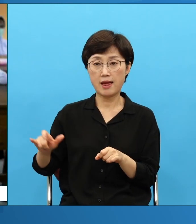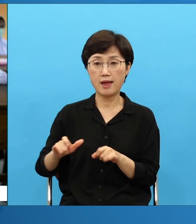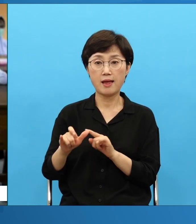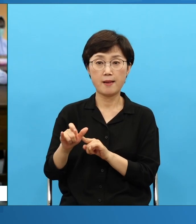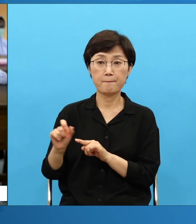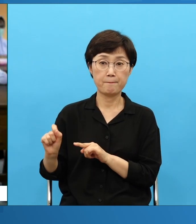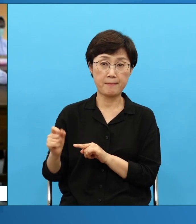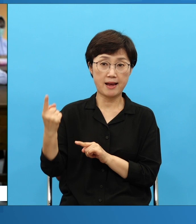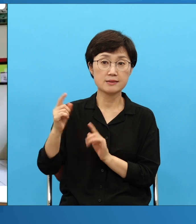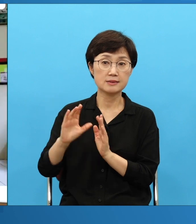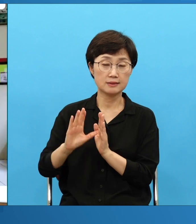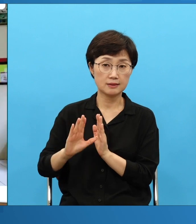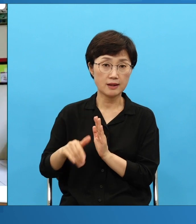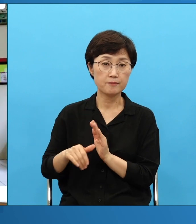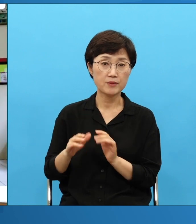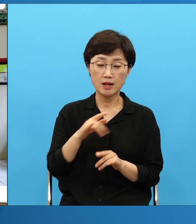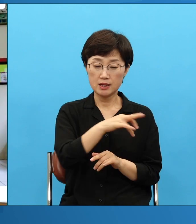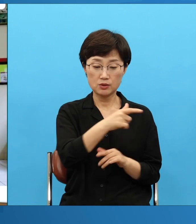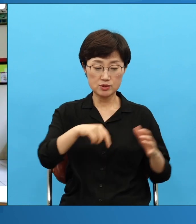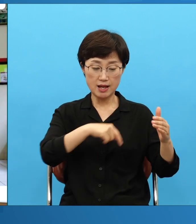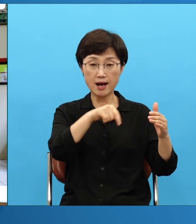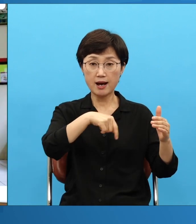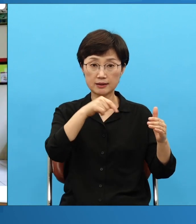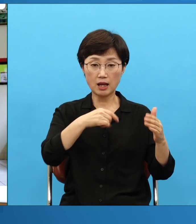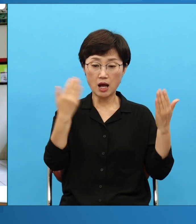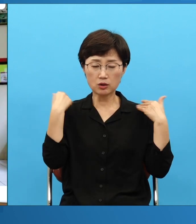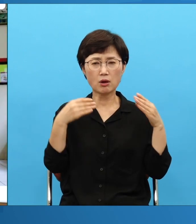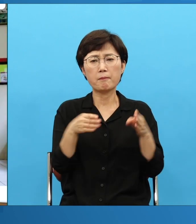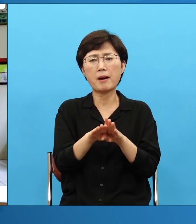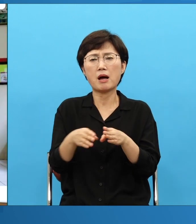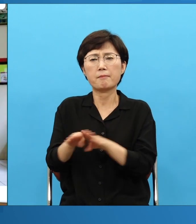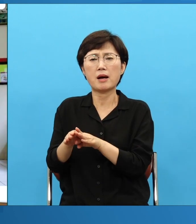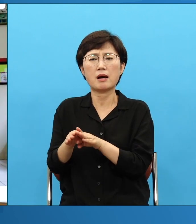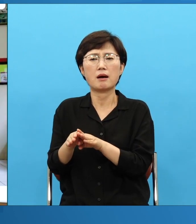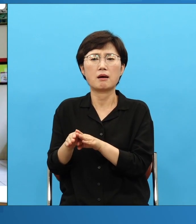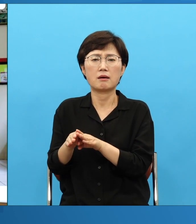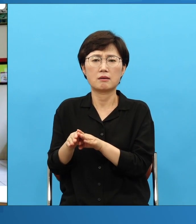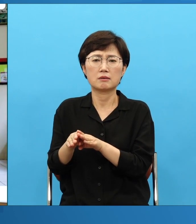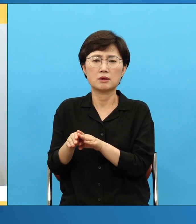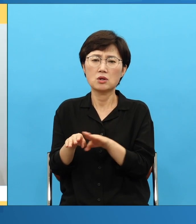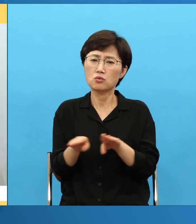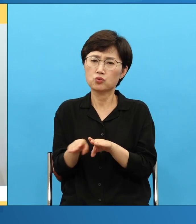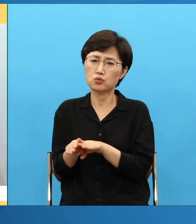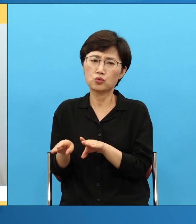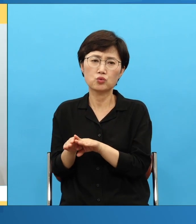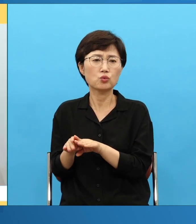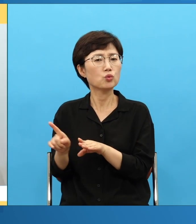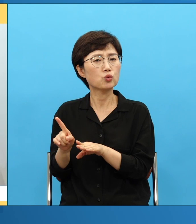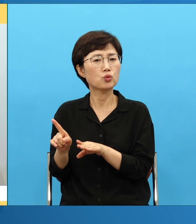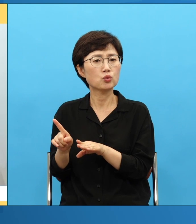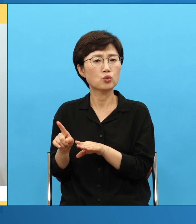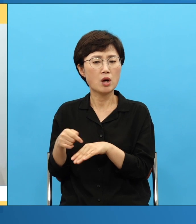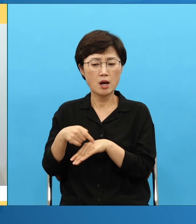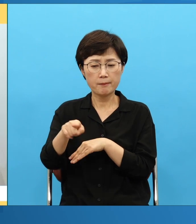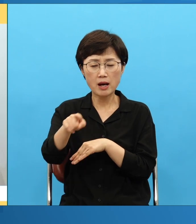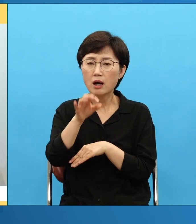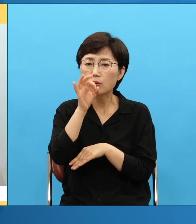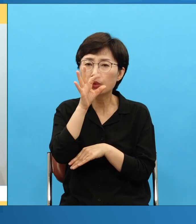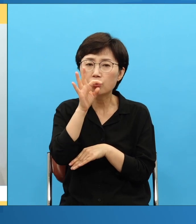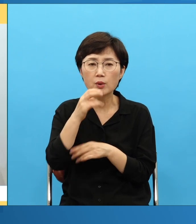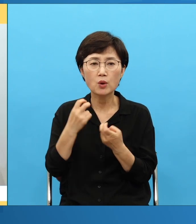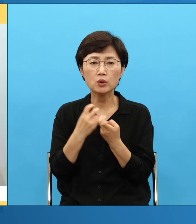세계를 덮쳤을 때 인도네시아에선 학교가 모두 문을 닫았어. 밖을 나갈 수 없게